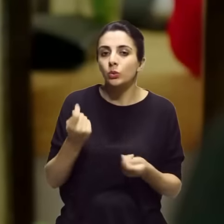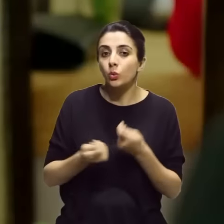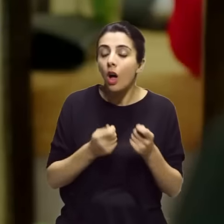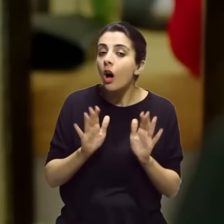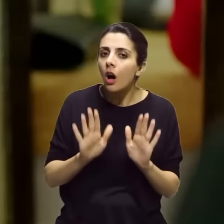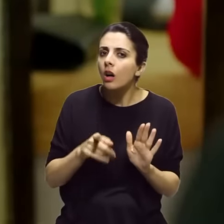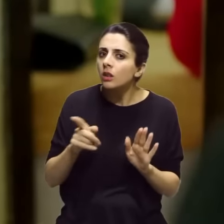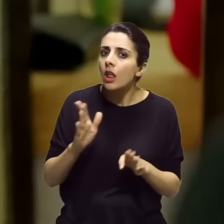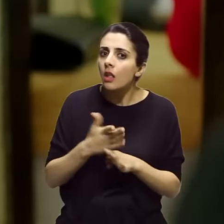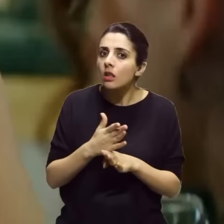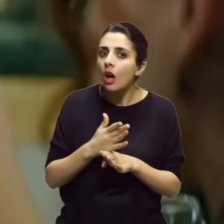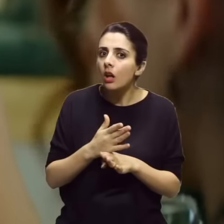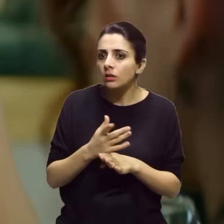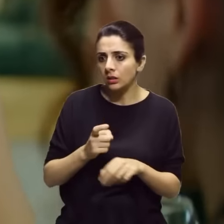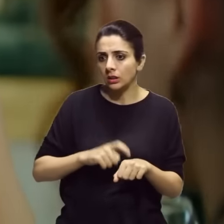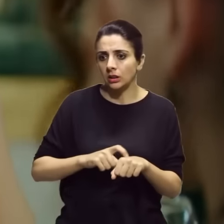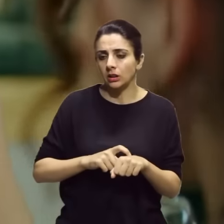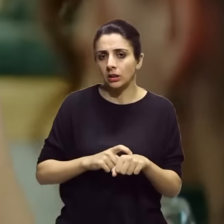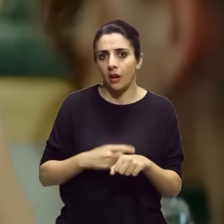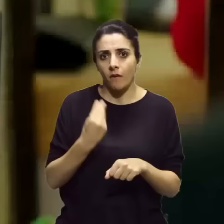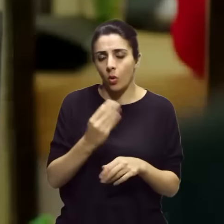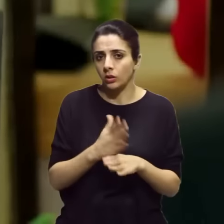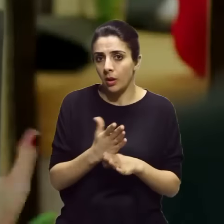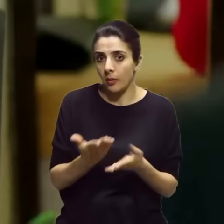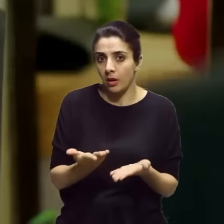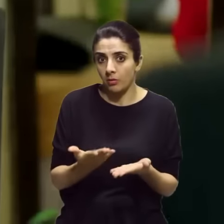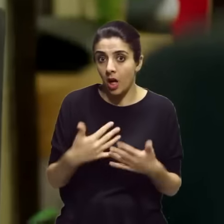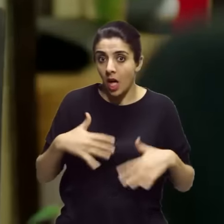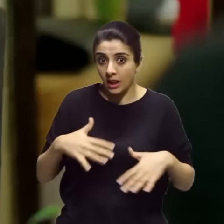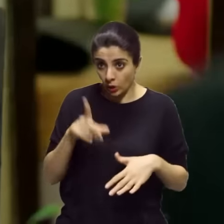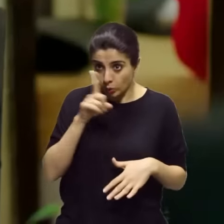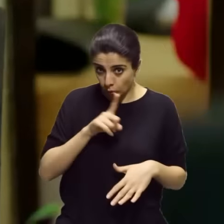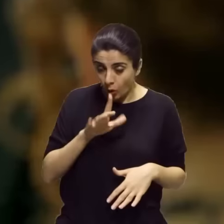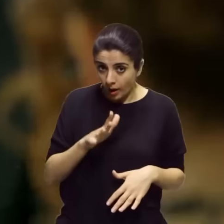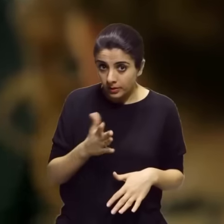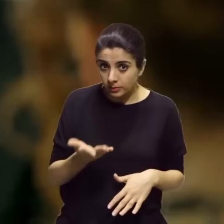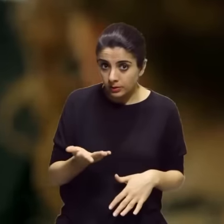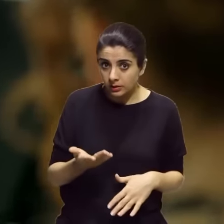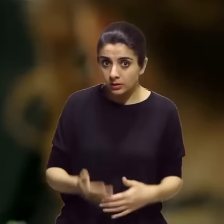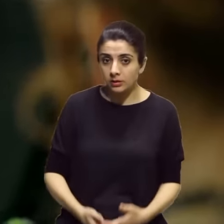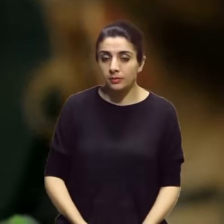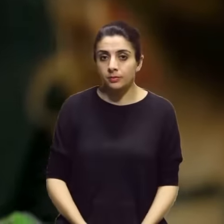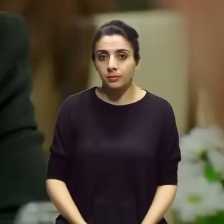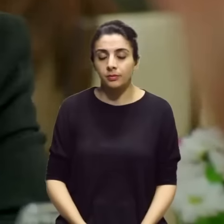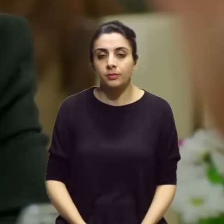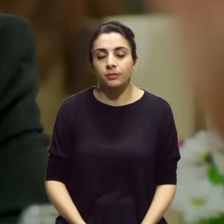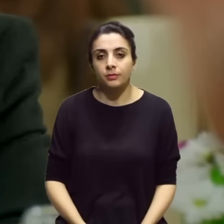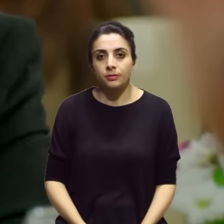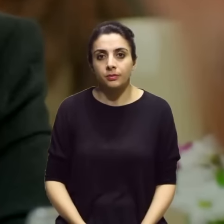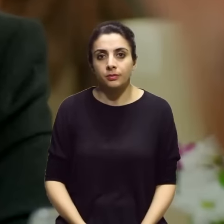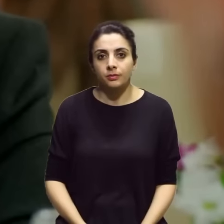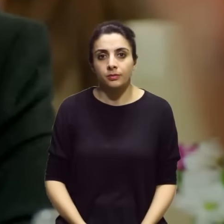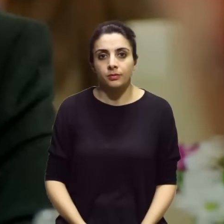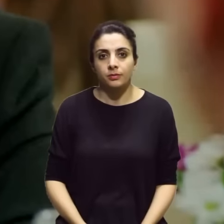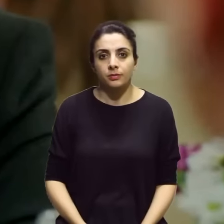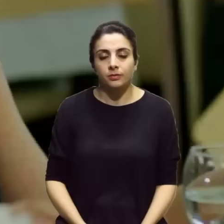Da sen niye biraz terssin Sabri'cim? Yani heyecandan herhalde. Sabri derin bir nefesle gözlerini